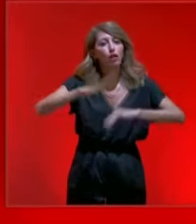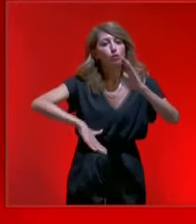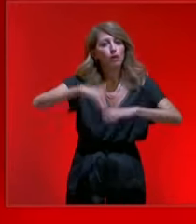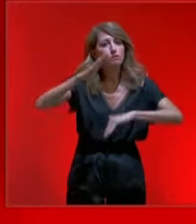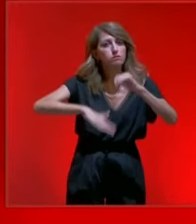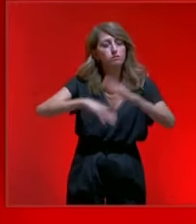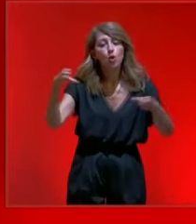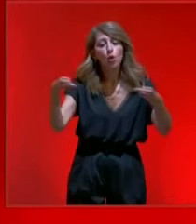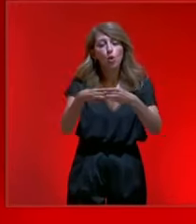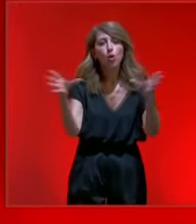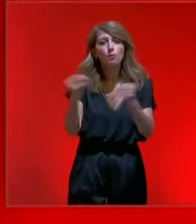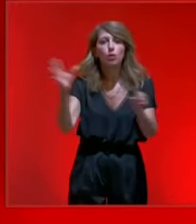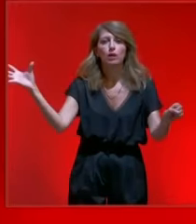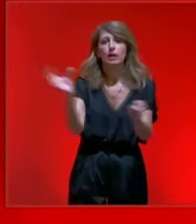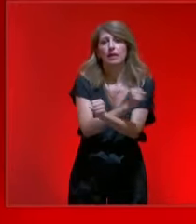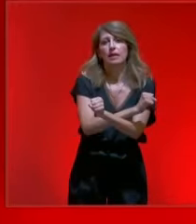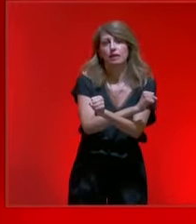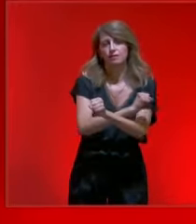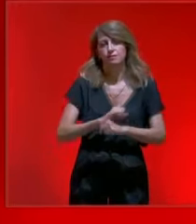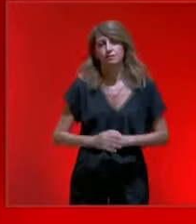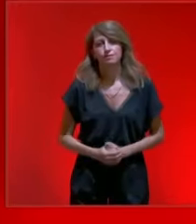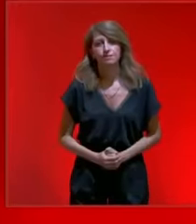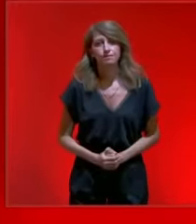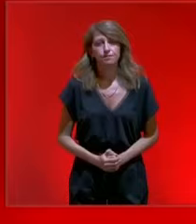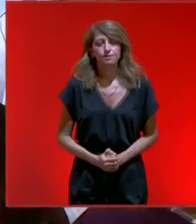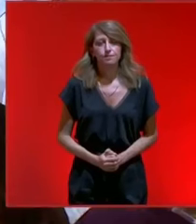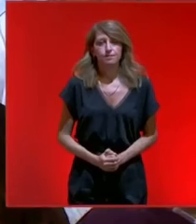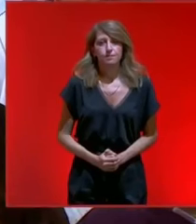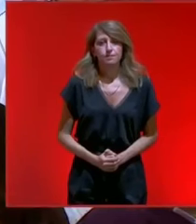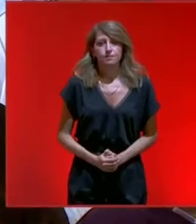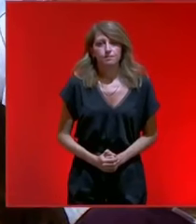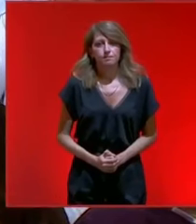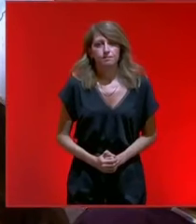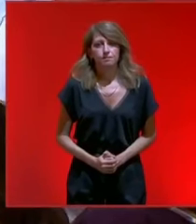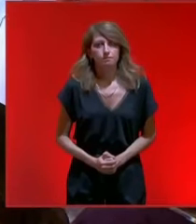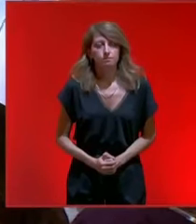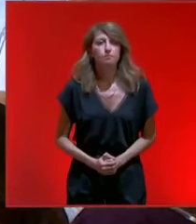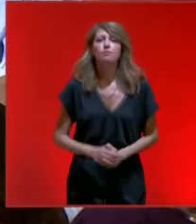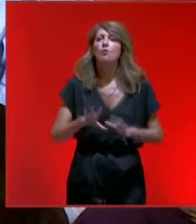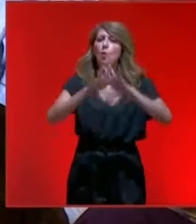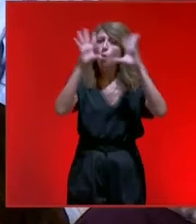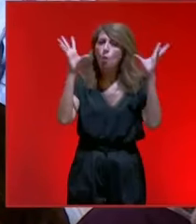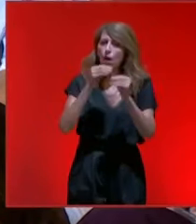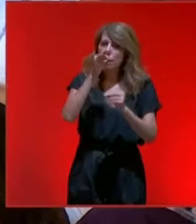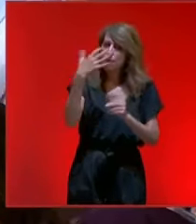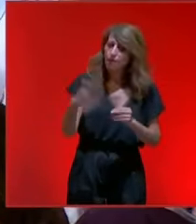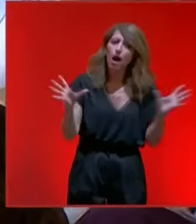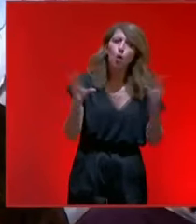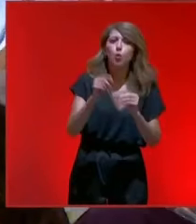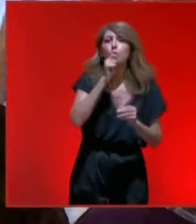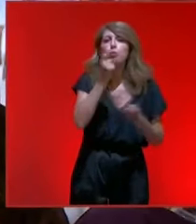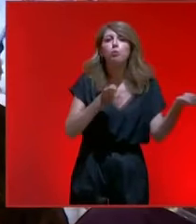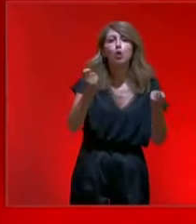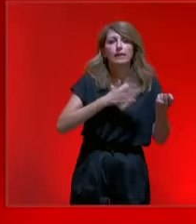Συντρόφισσες και σύντροφοι, εκτός από πολιτικές προϋποθέσεις, υπάρχουν και προγραμματικές. Και η πρώτη